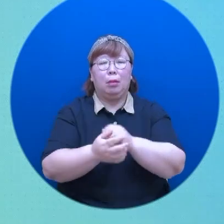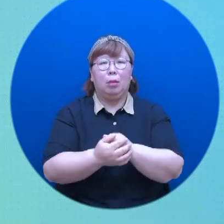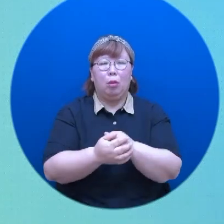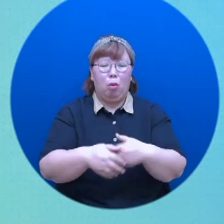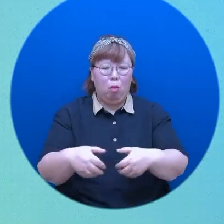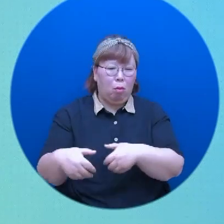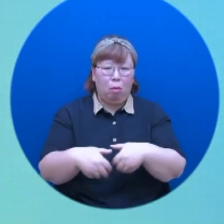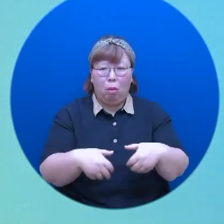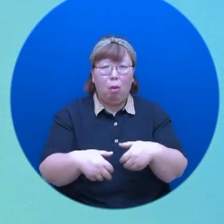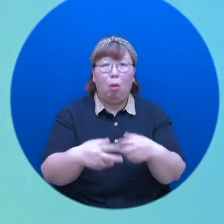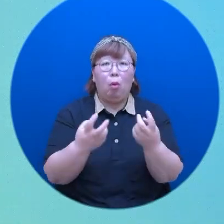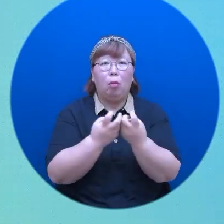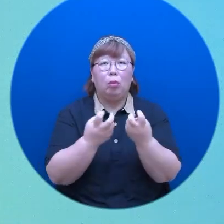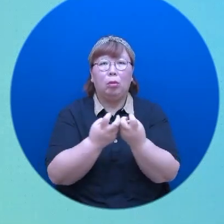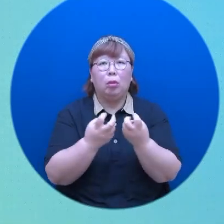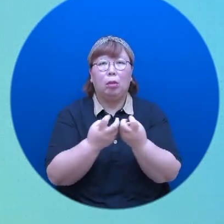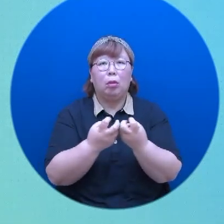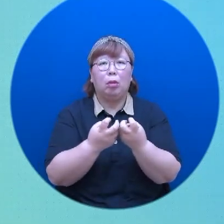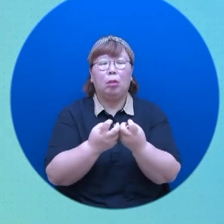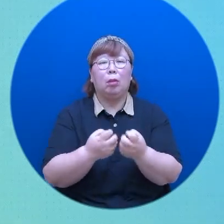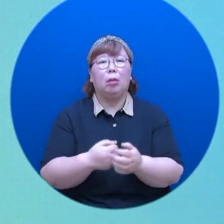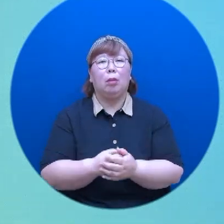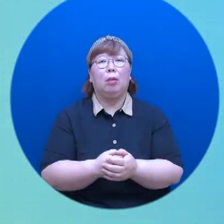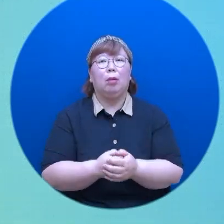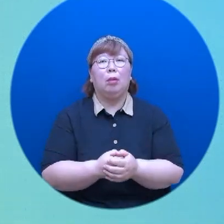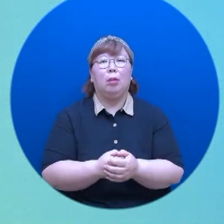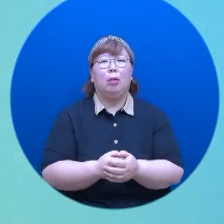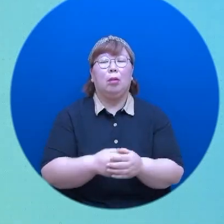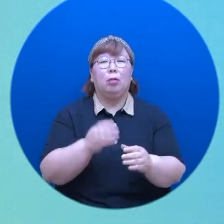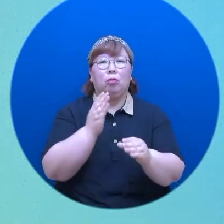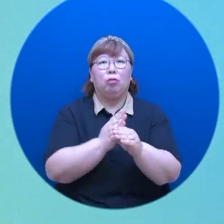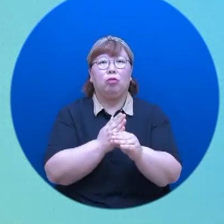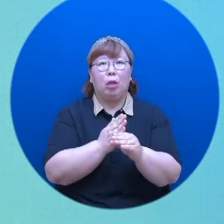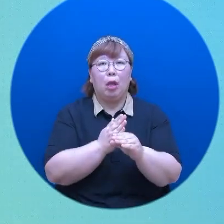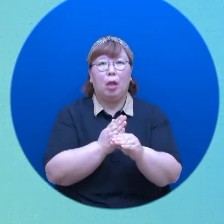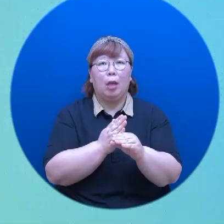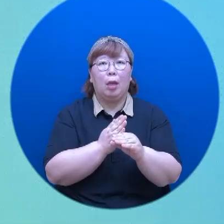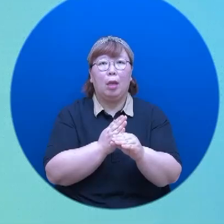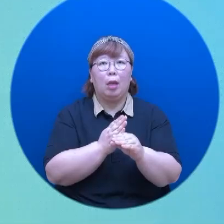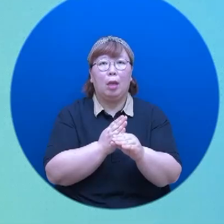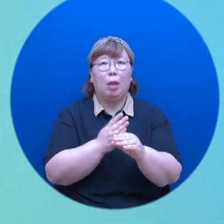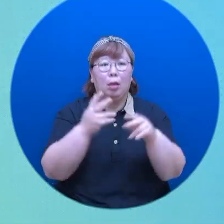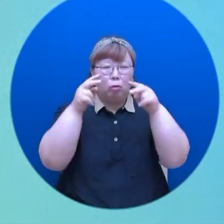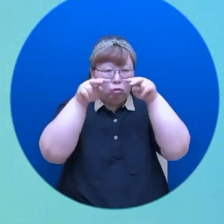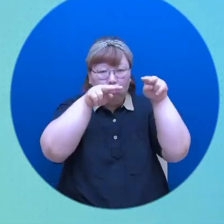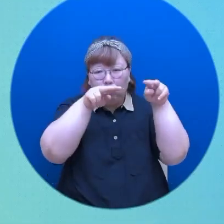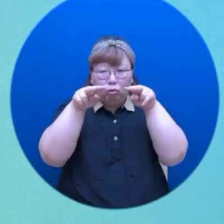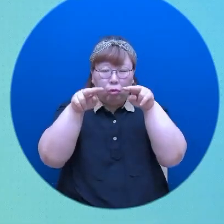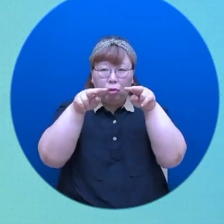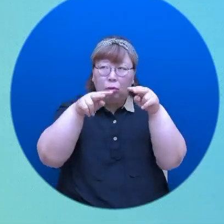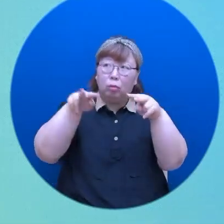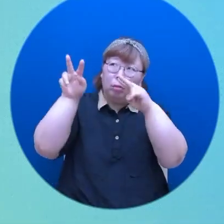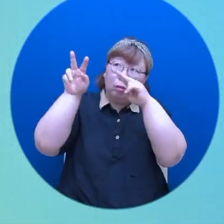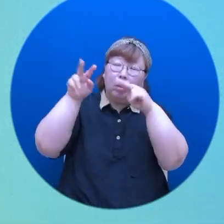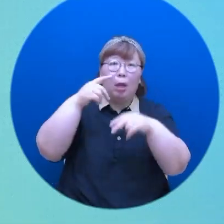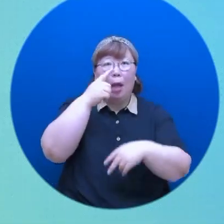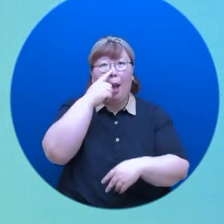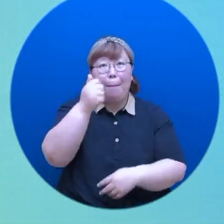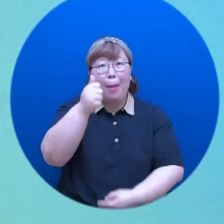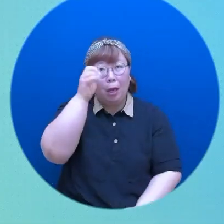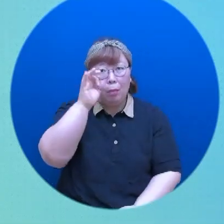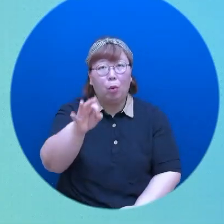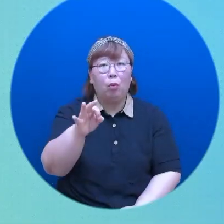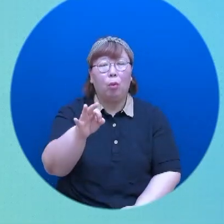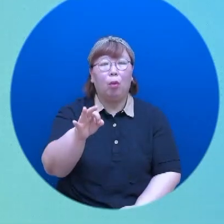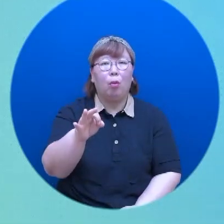안절부절합니다. 어쩔 줄 몰라 합니다. 그러다가 반짝반짝한 눈으로 아빠를 바라봅니다. 그리고는